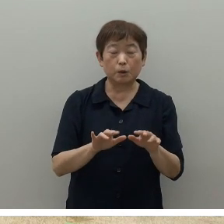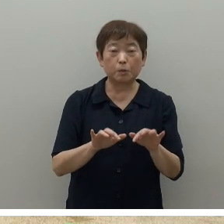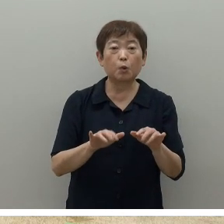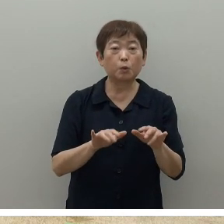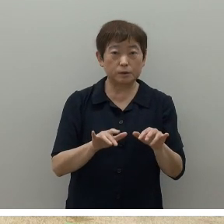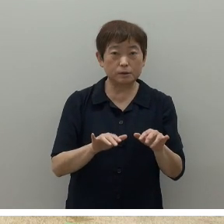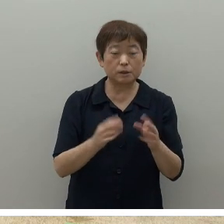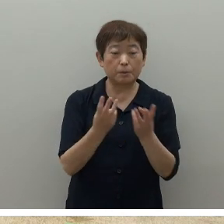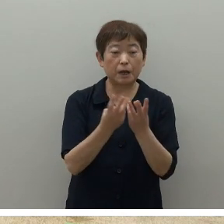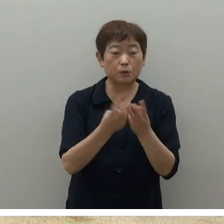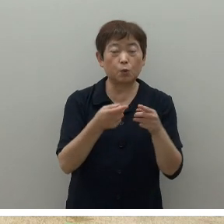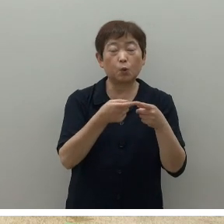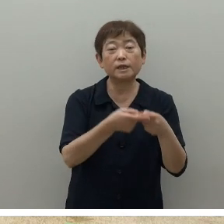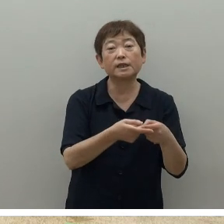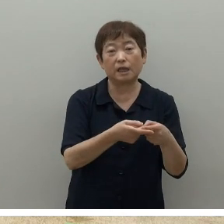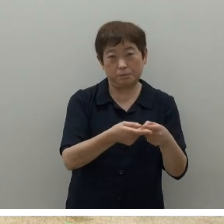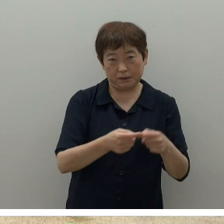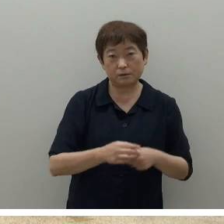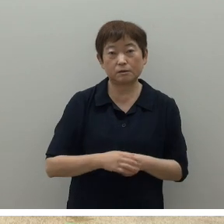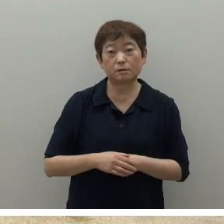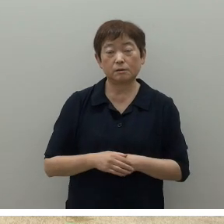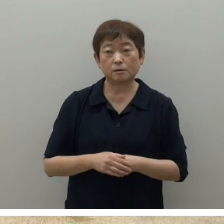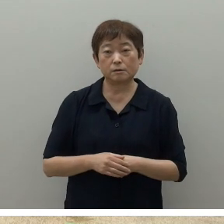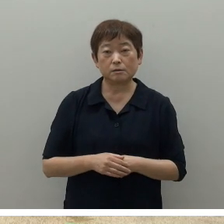他にございませんか。